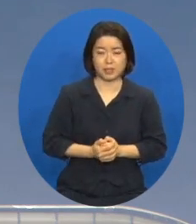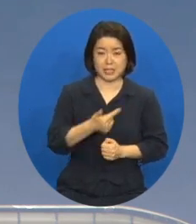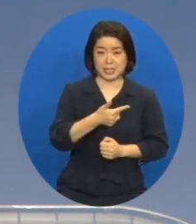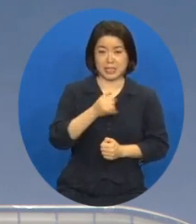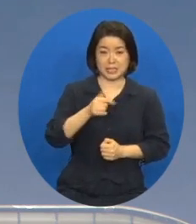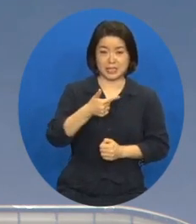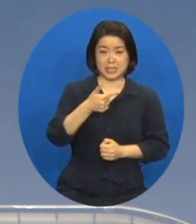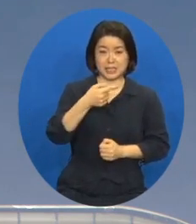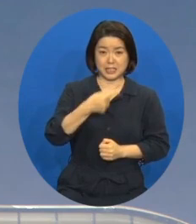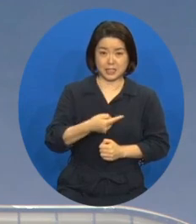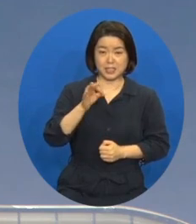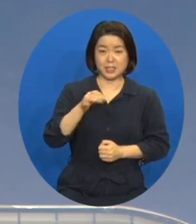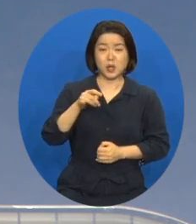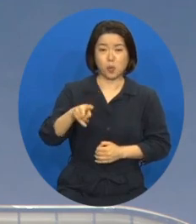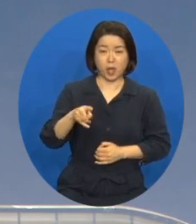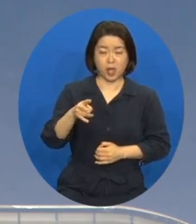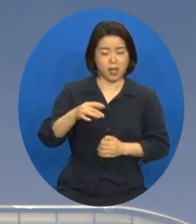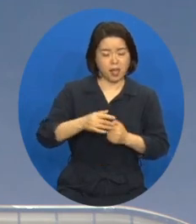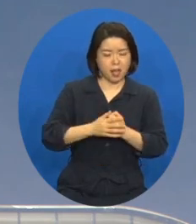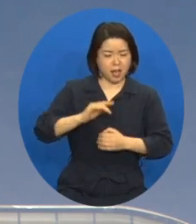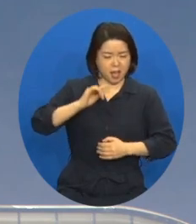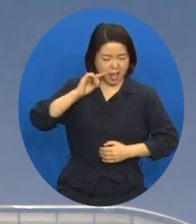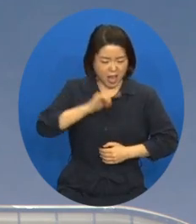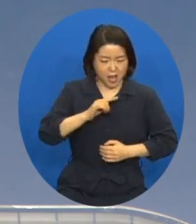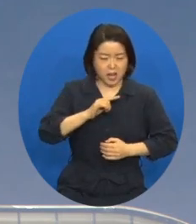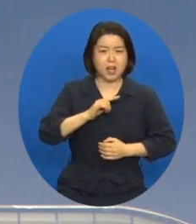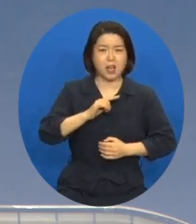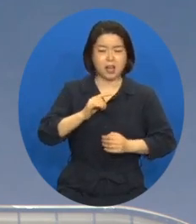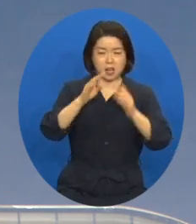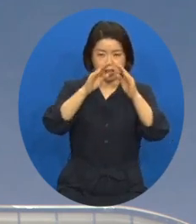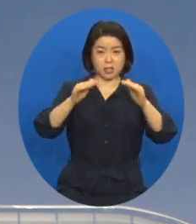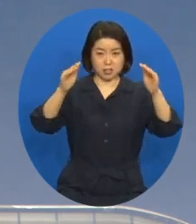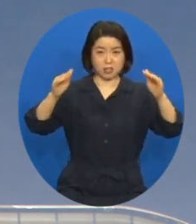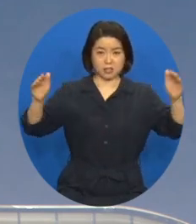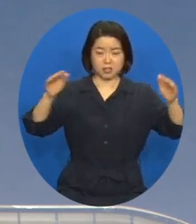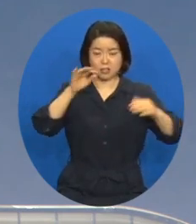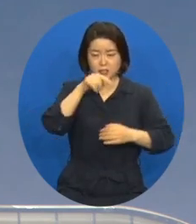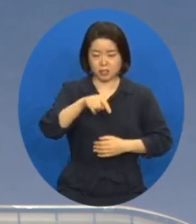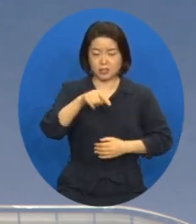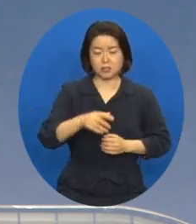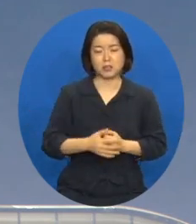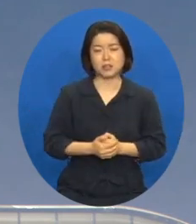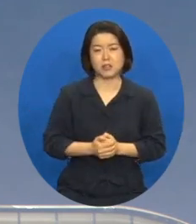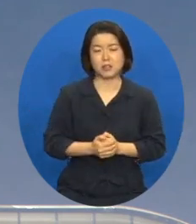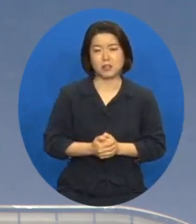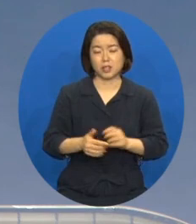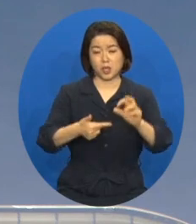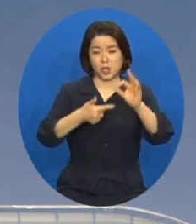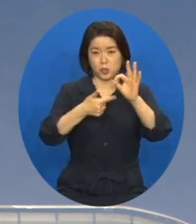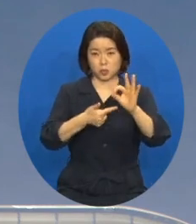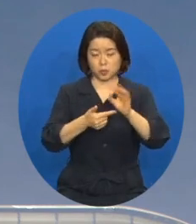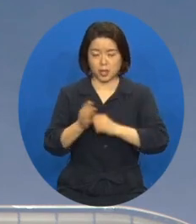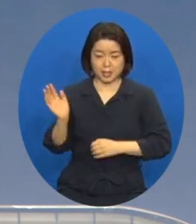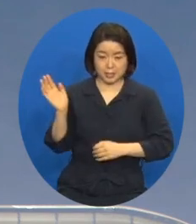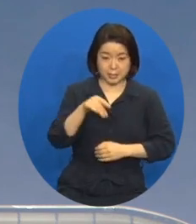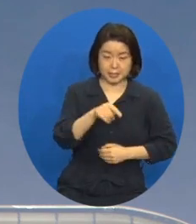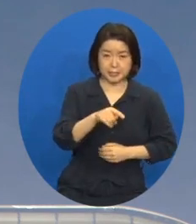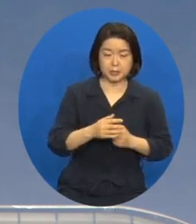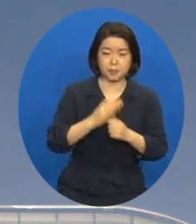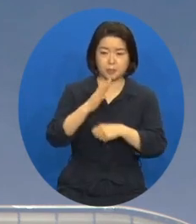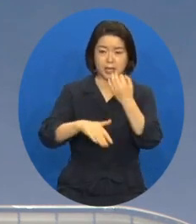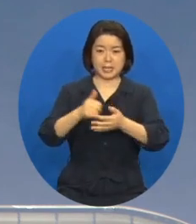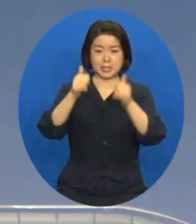악한 도성입니다. 하나님이 심판하실 도성이었습니다. 근데 요나가 가서 하나님의 심판을